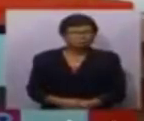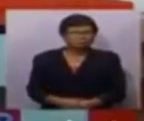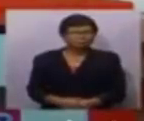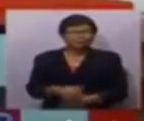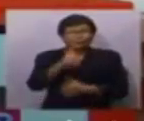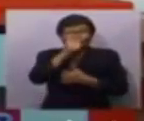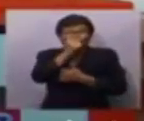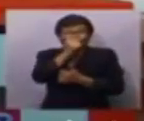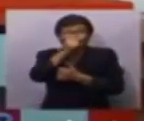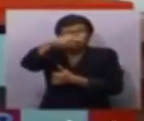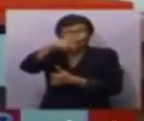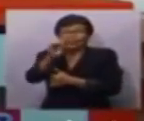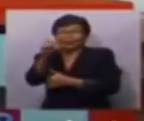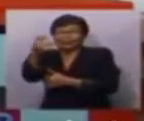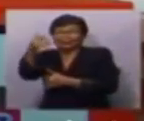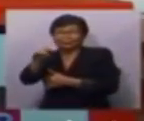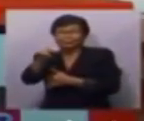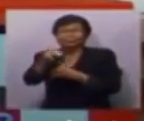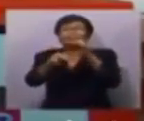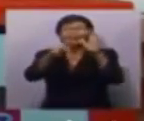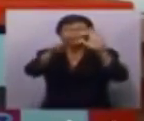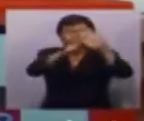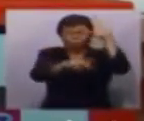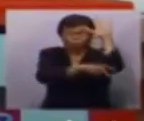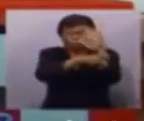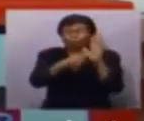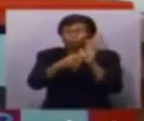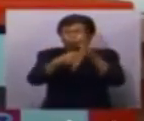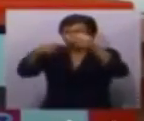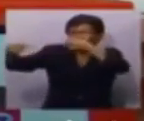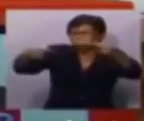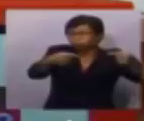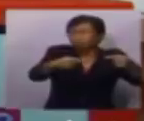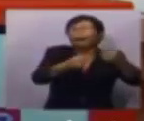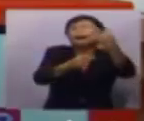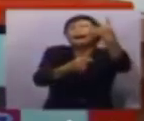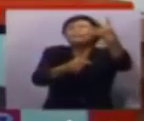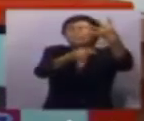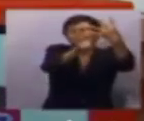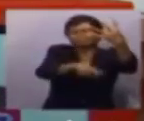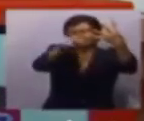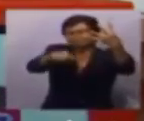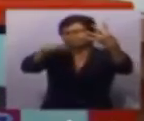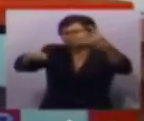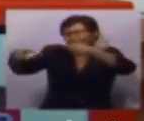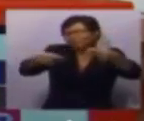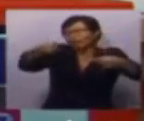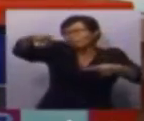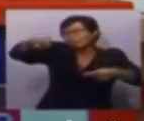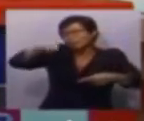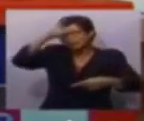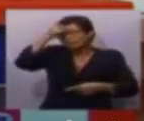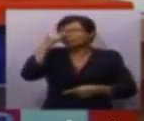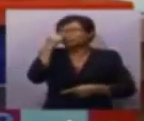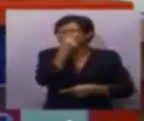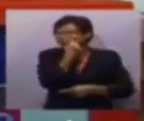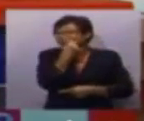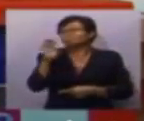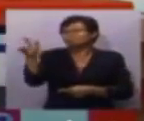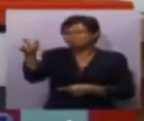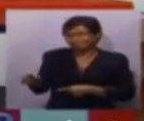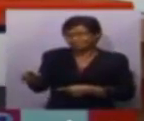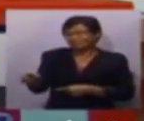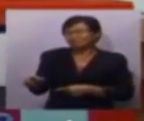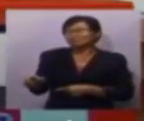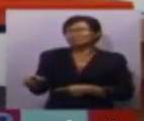Yang menarik juga di pekan, kerusi parlimen itu menyaksikan pertembungan empat penjuru. Perdana Menteri Datuk Seri Najib Tun Razak